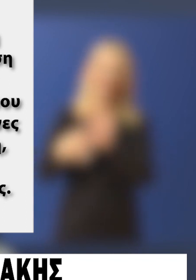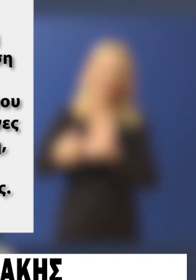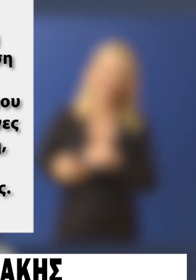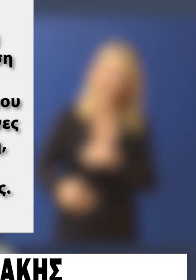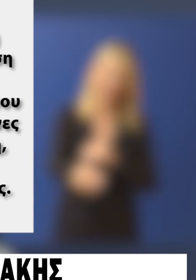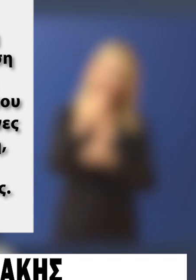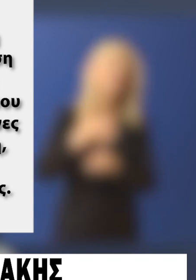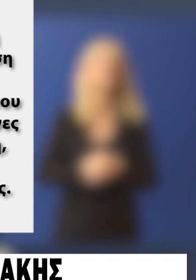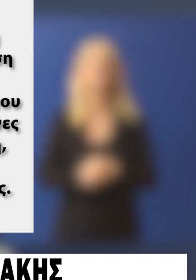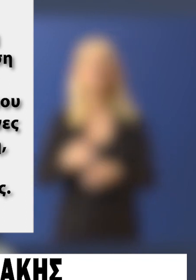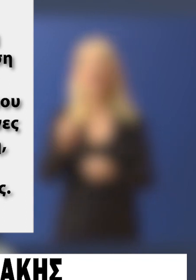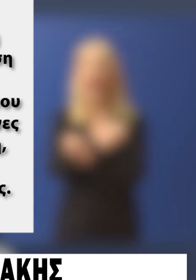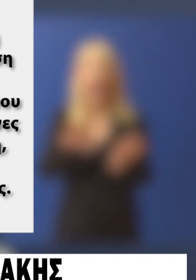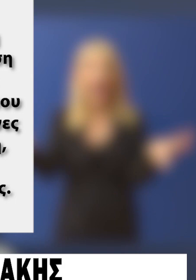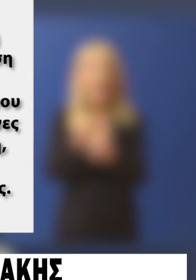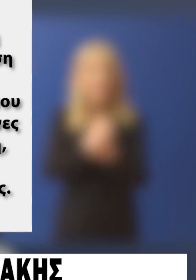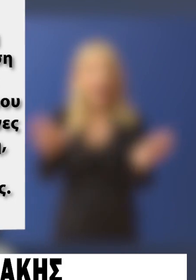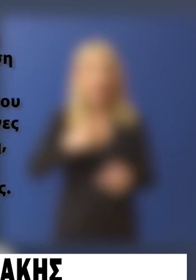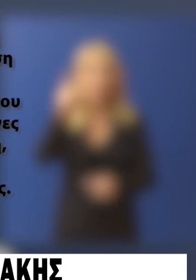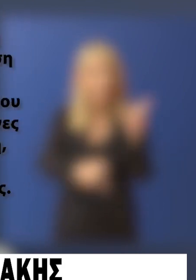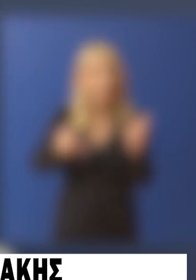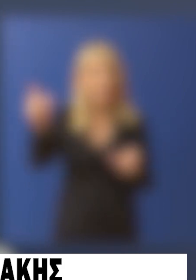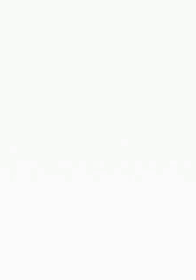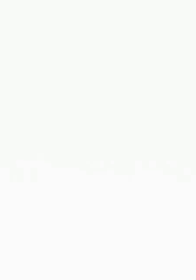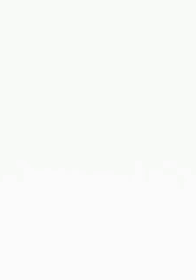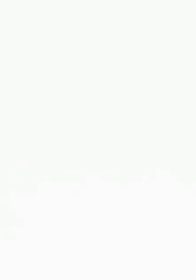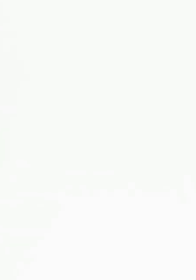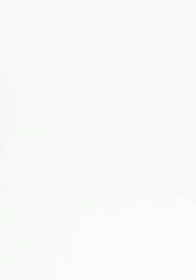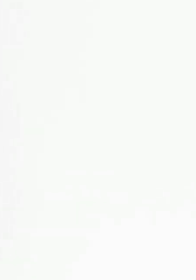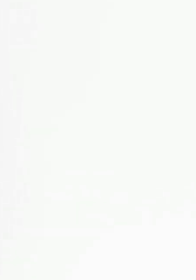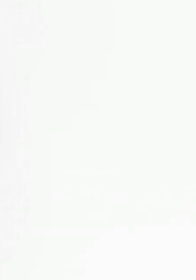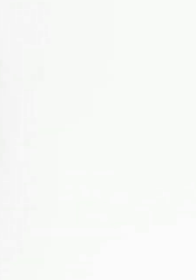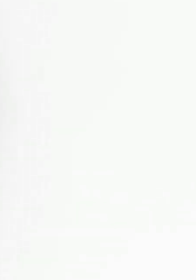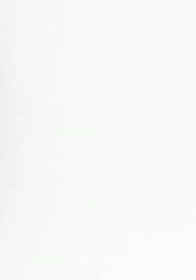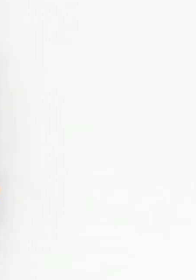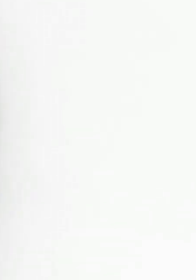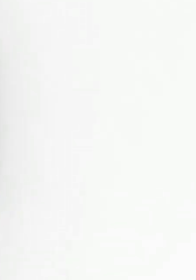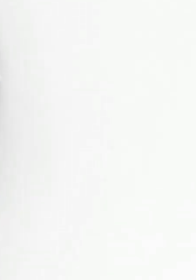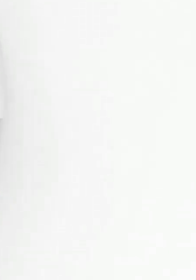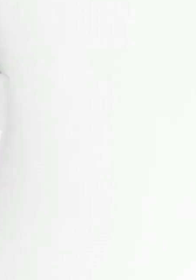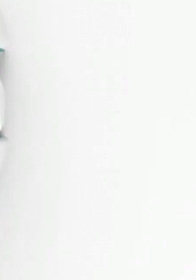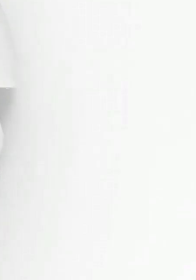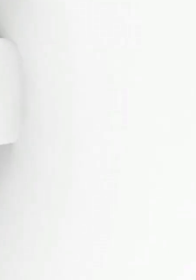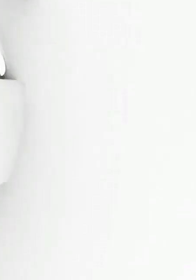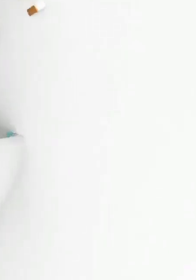περιβάλλοντος περιμένουμε την πλήρη αποτύπωση της ζημιάς